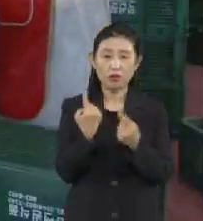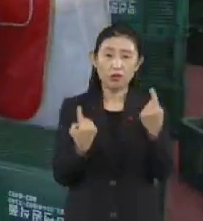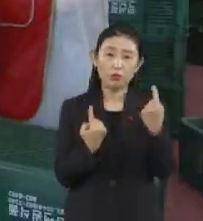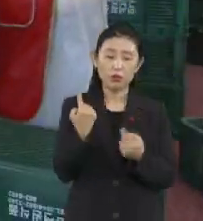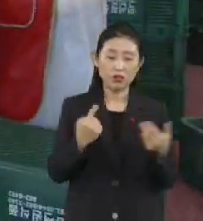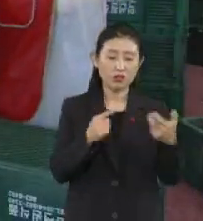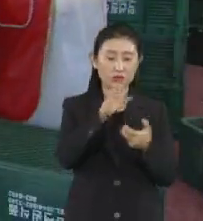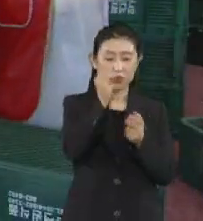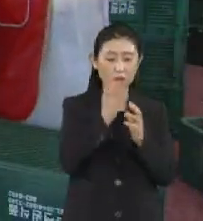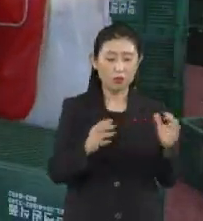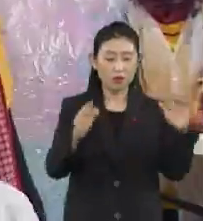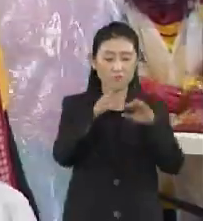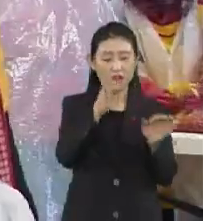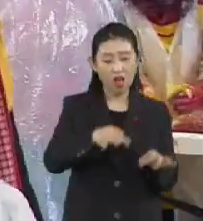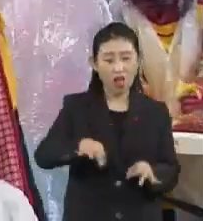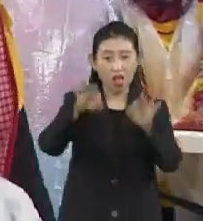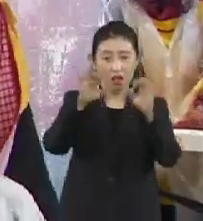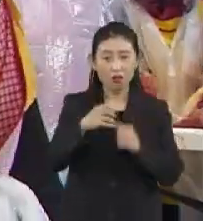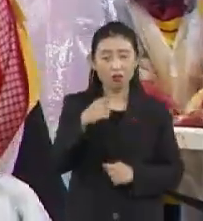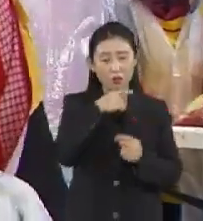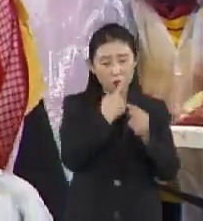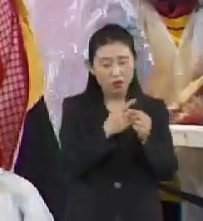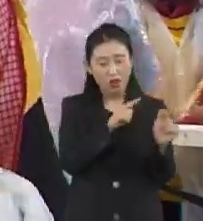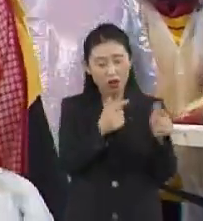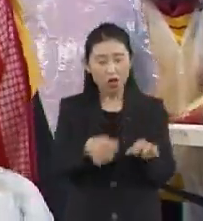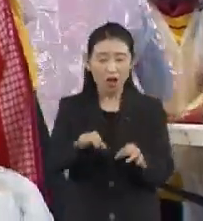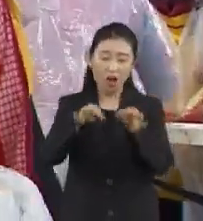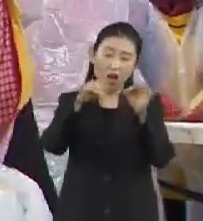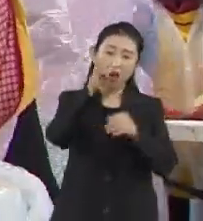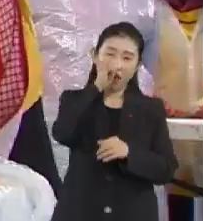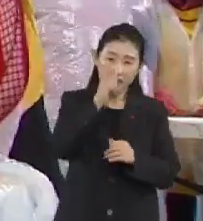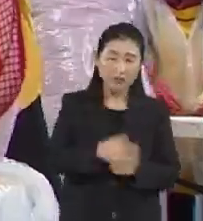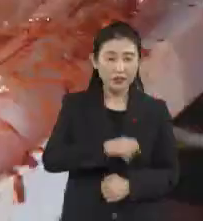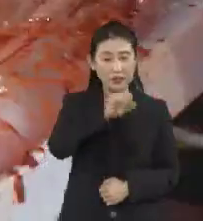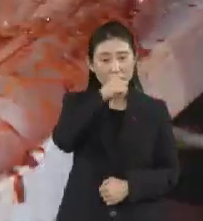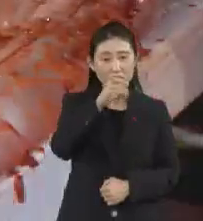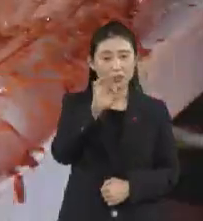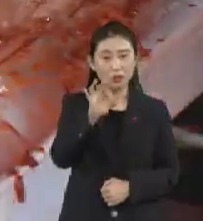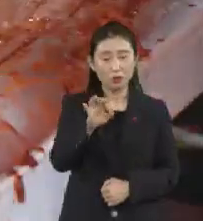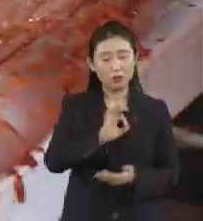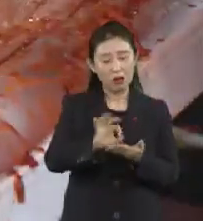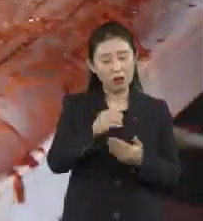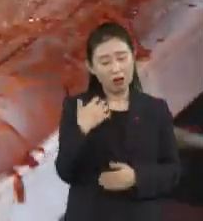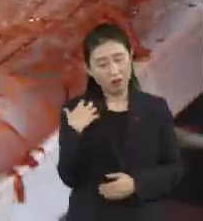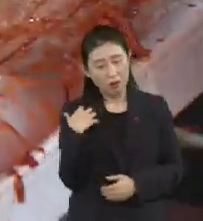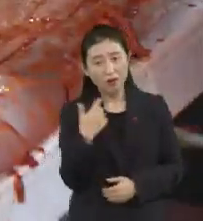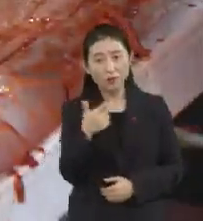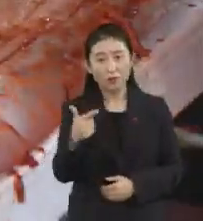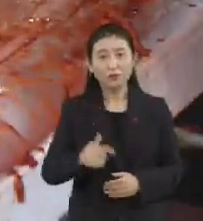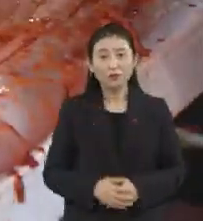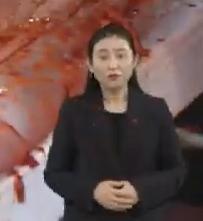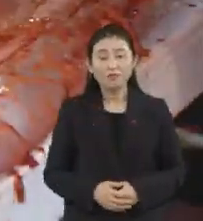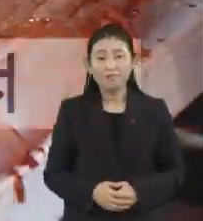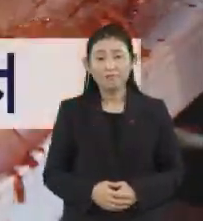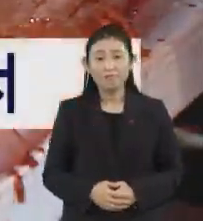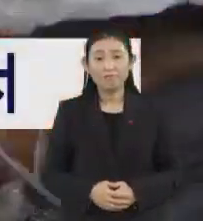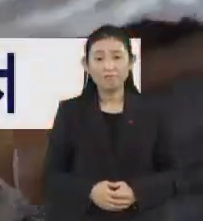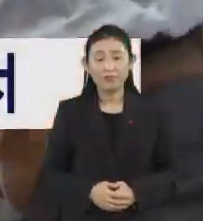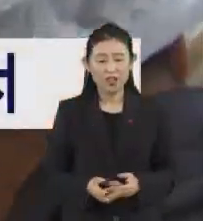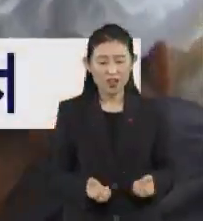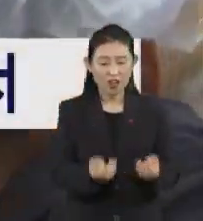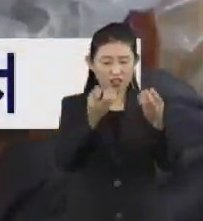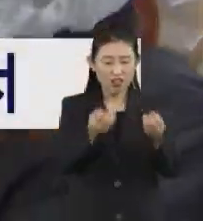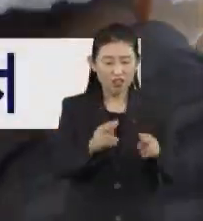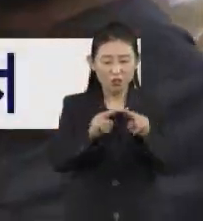이상 급등한 데다 재료값도 줄줄이 올라 김장 봉사 예산 부담도 크게 늘었습니다. 적십자사 측은 각종